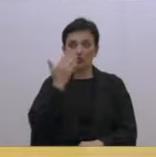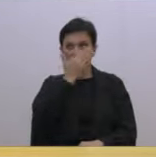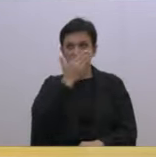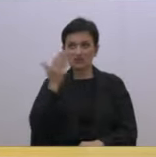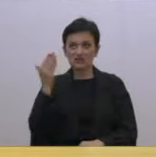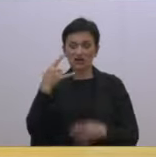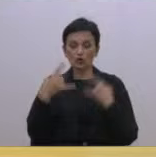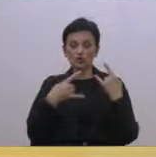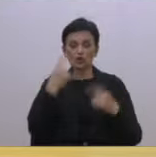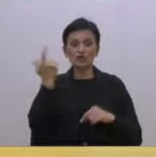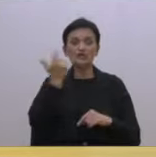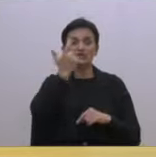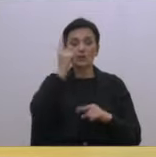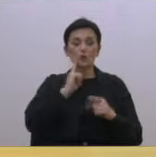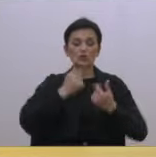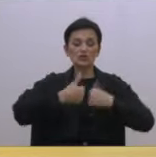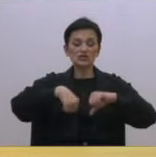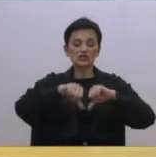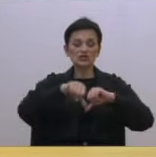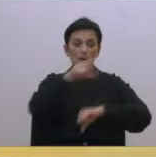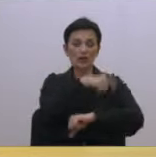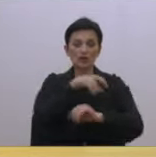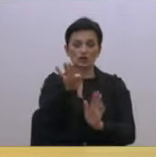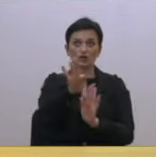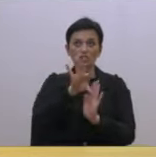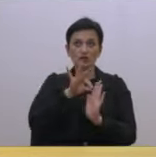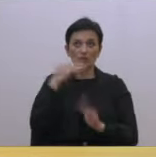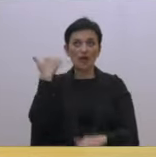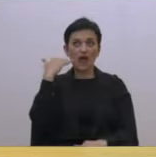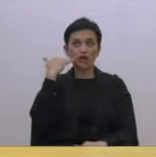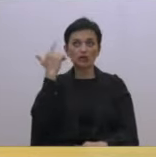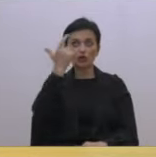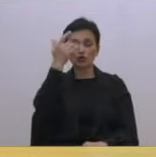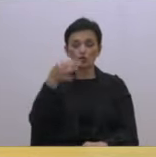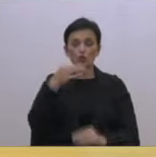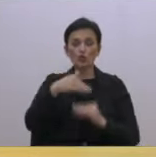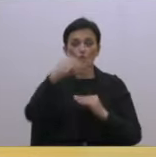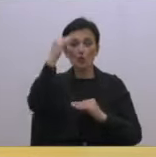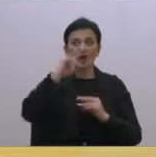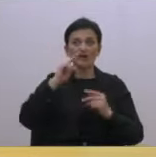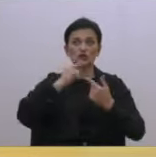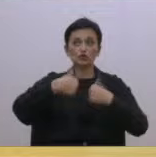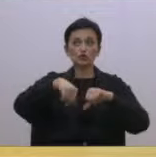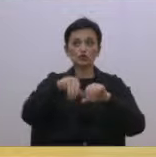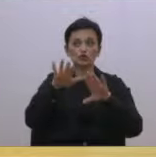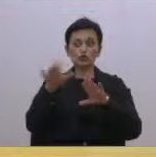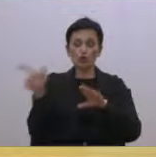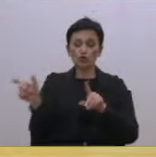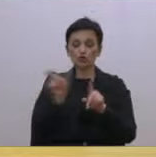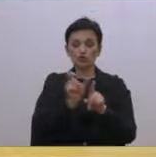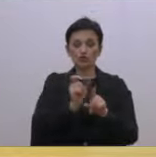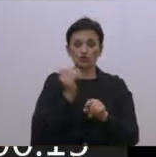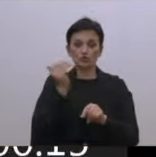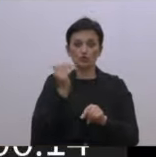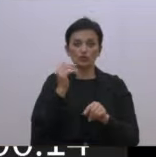მაუწყებლის სამეურვეო საბჭოს წევრად არჩევის შესახებ აჭარის ავტონომიური რესპუბლიკის უმაღლეს საბჭოს კვოტით. გთხოვთ ჩართოთ კენჭისყრის